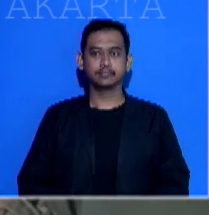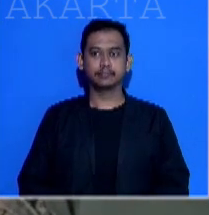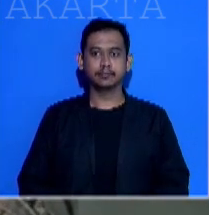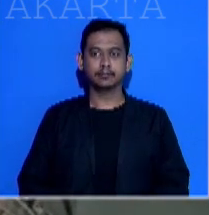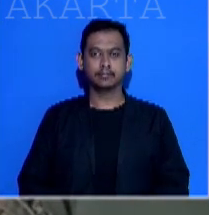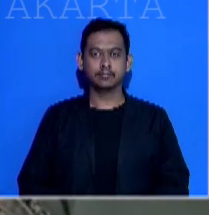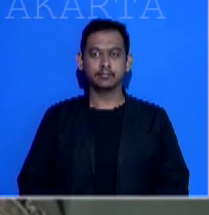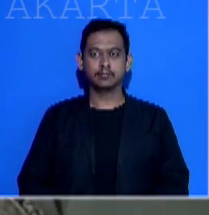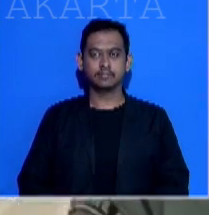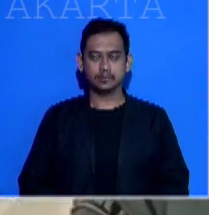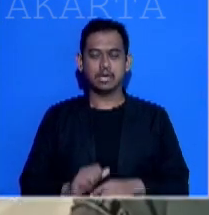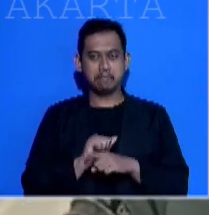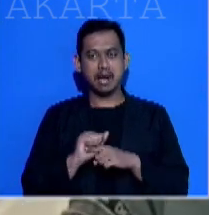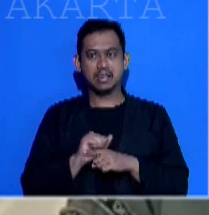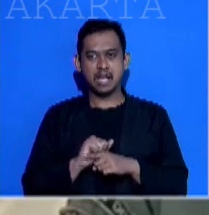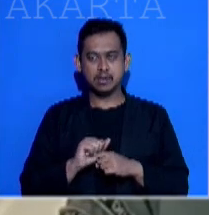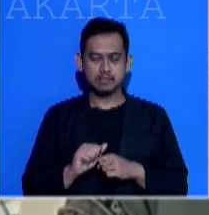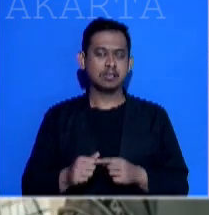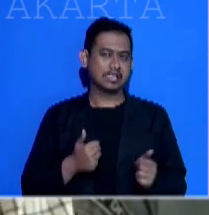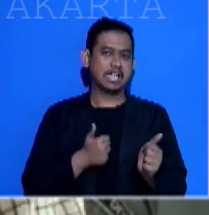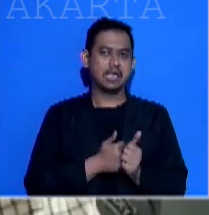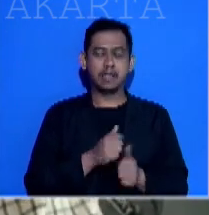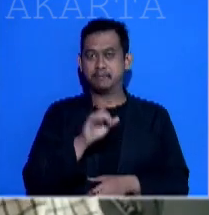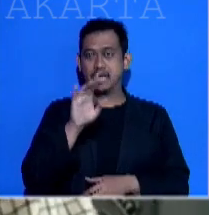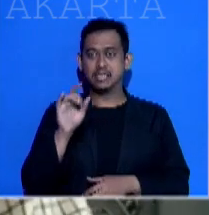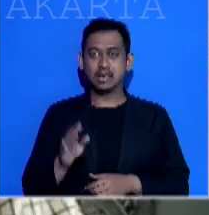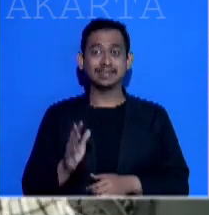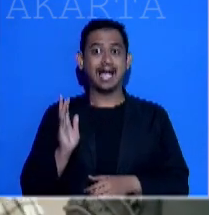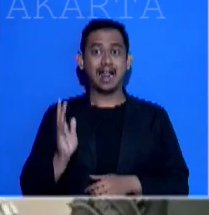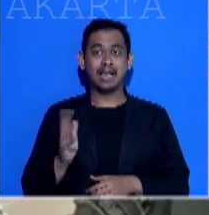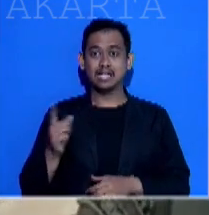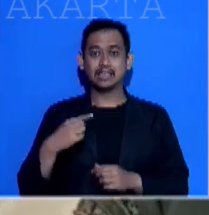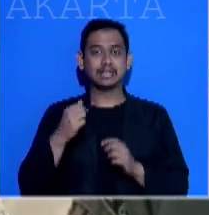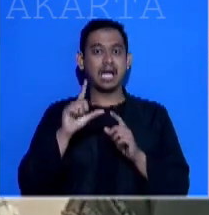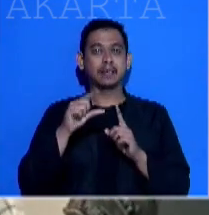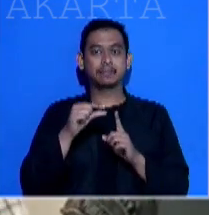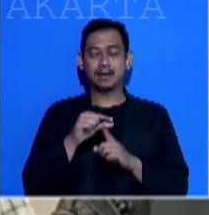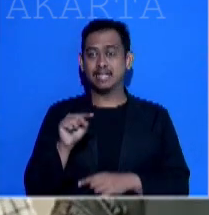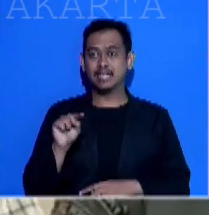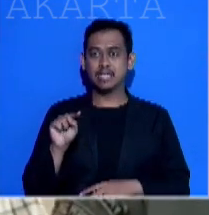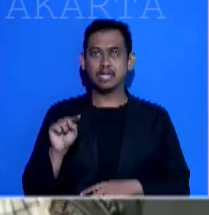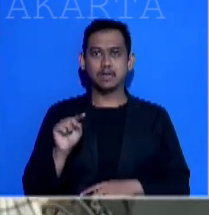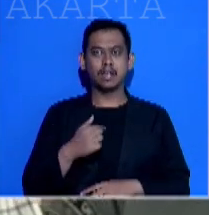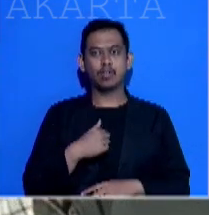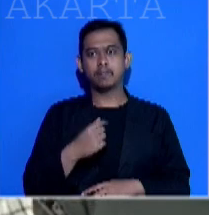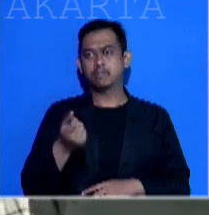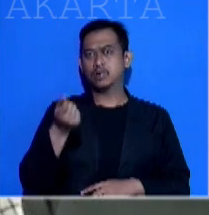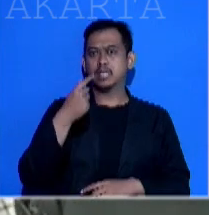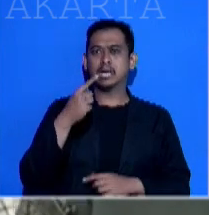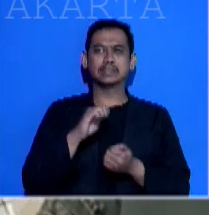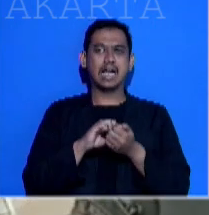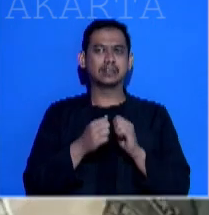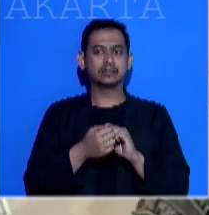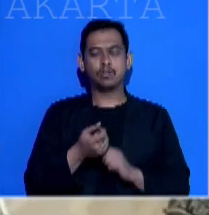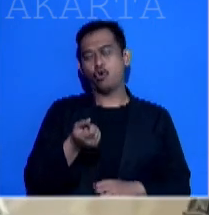dalam lapas sutan dan LPK. Kalau di LPB masih narkotika, narkotika. Dan ini